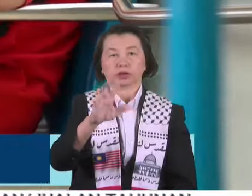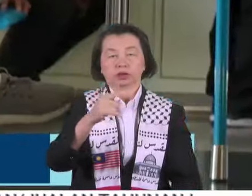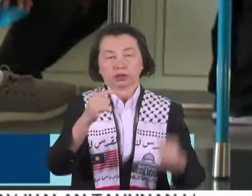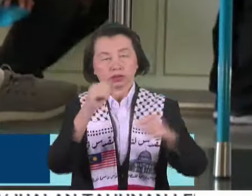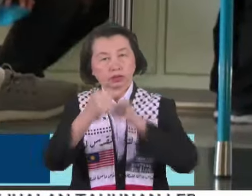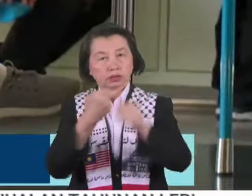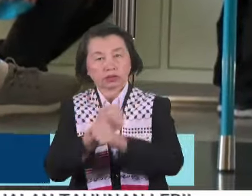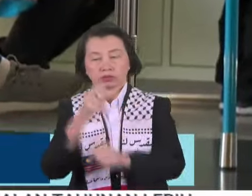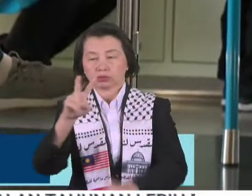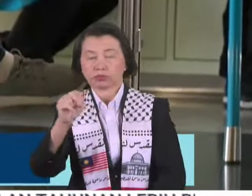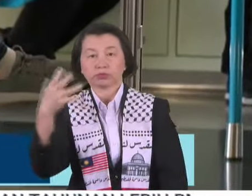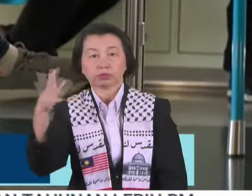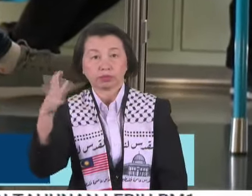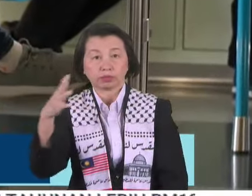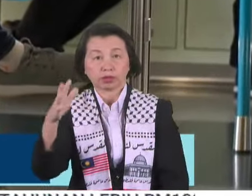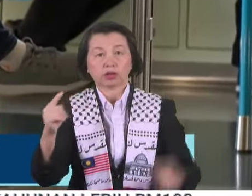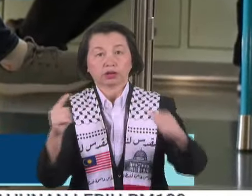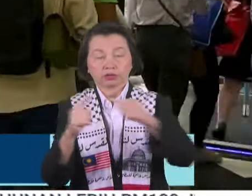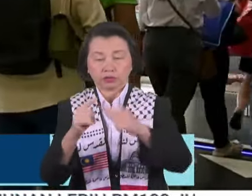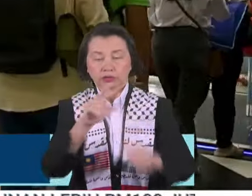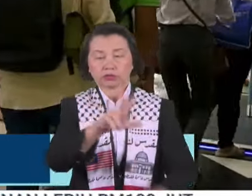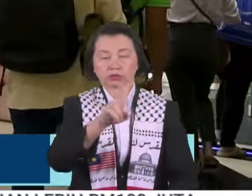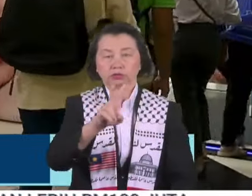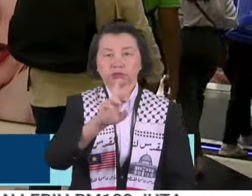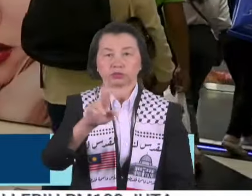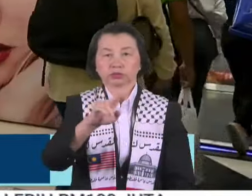15,945 pada 2015 hingga